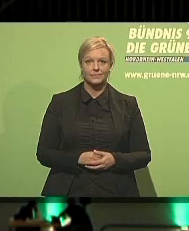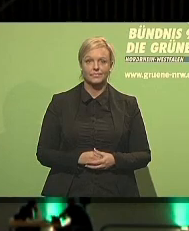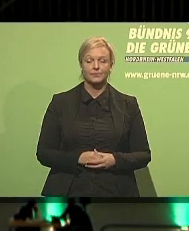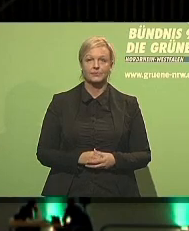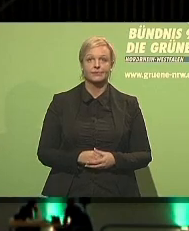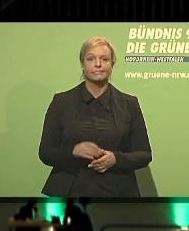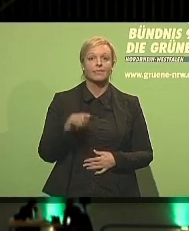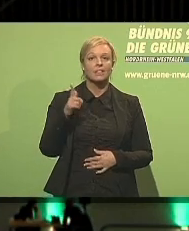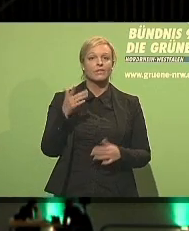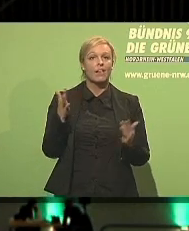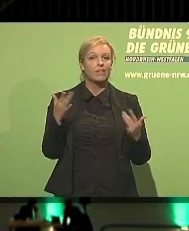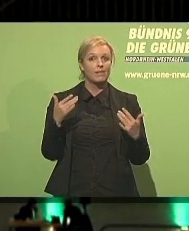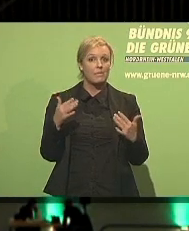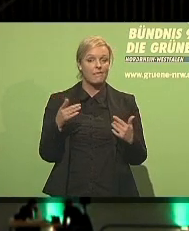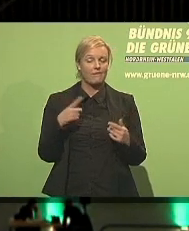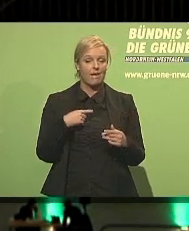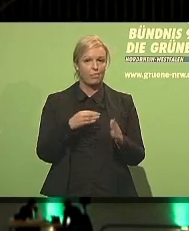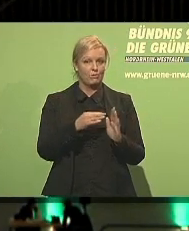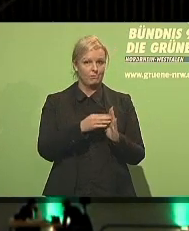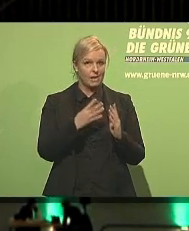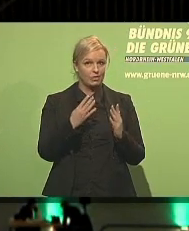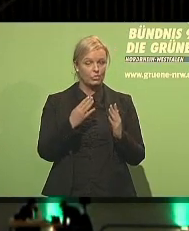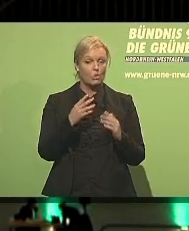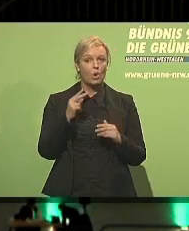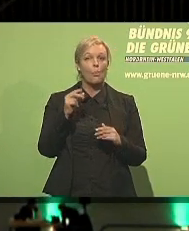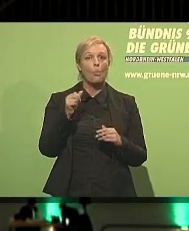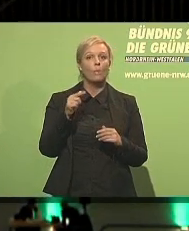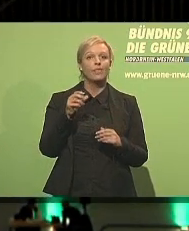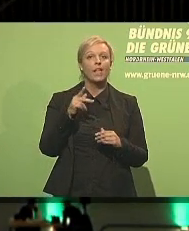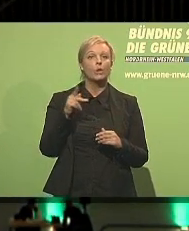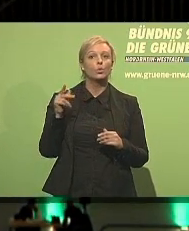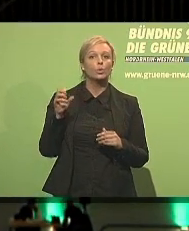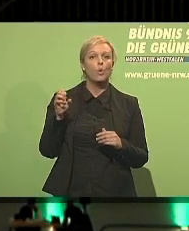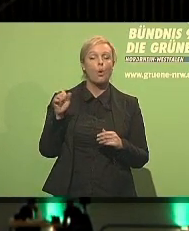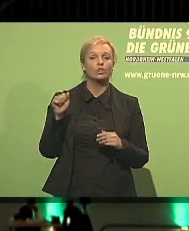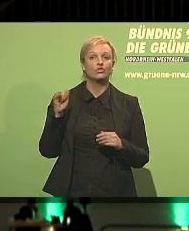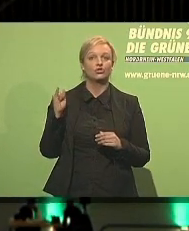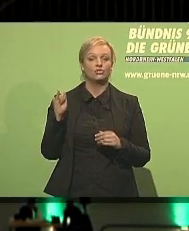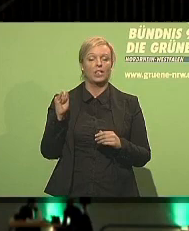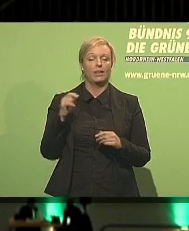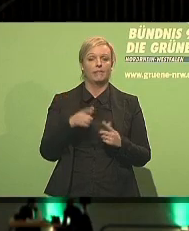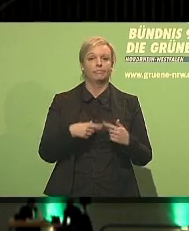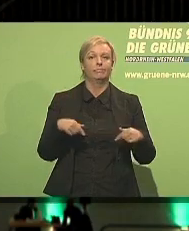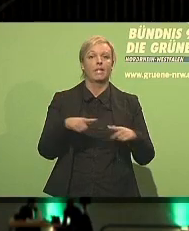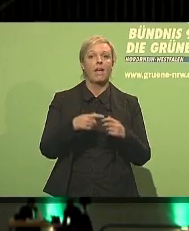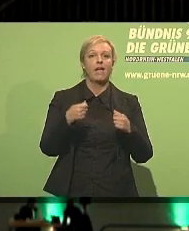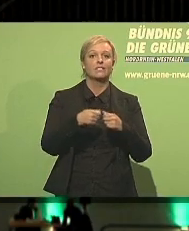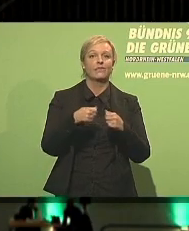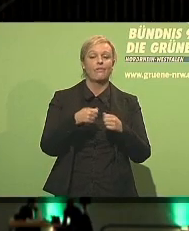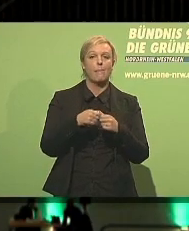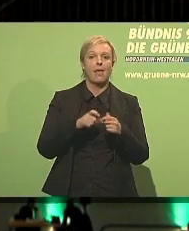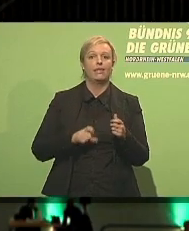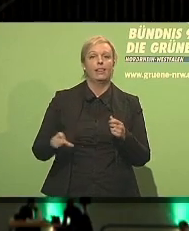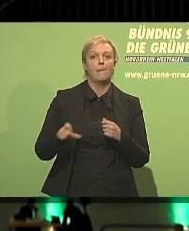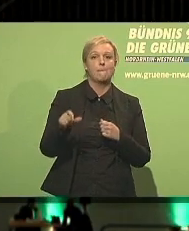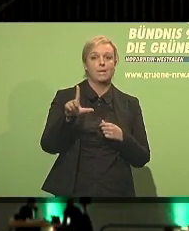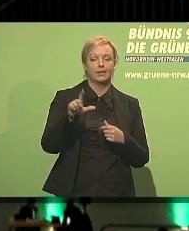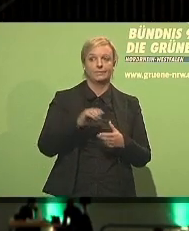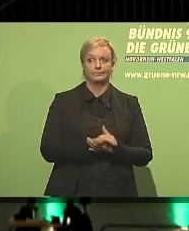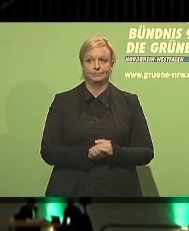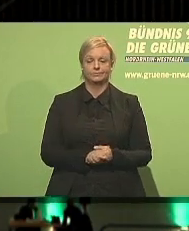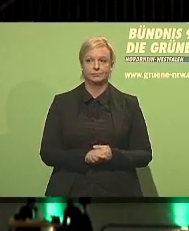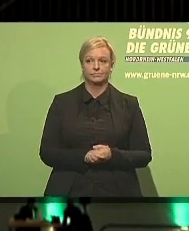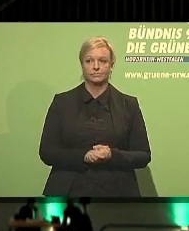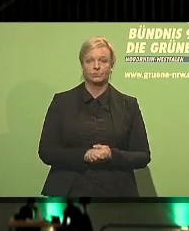Und die zweite Bewerberin auf Platz 9 ist Ute Kotschi aus dem Kreisverband Lippe. Die beiden Kandidatinnen haben nun die